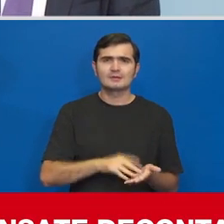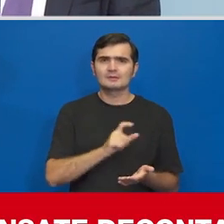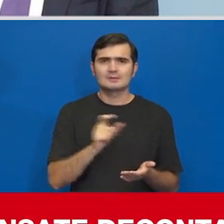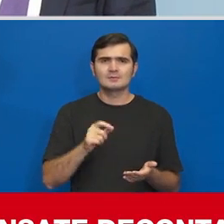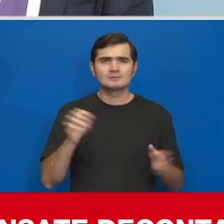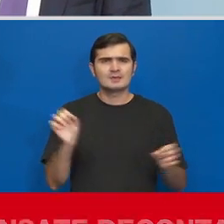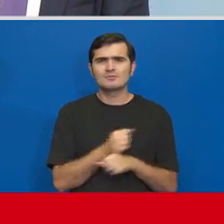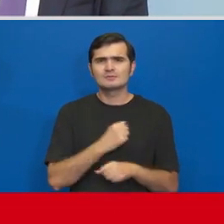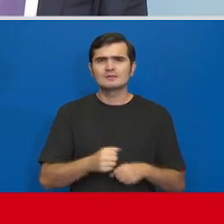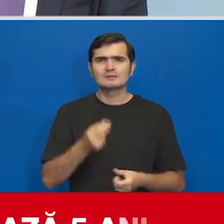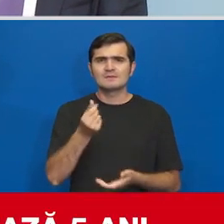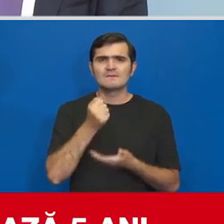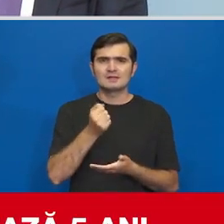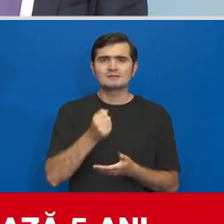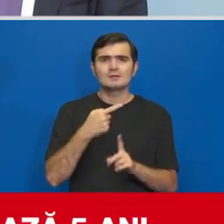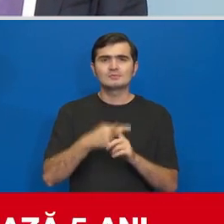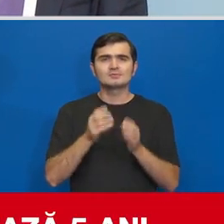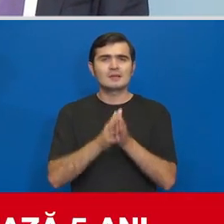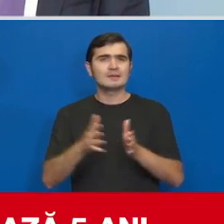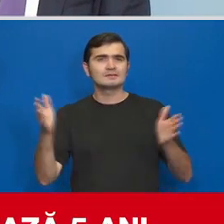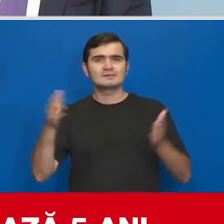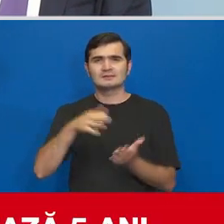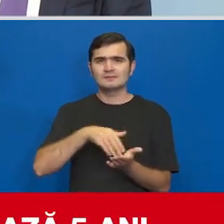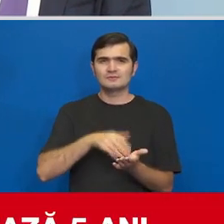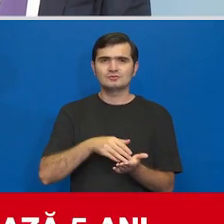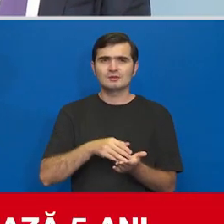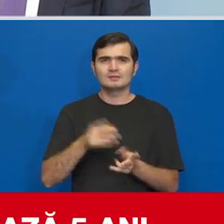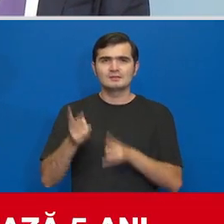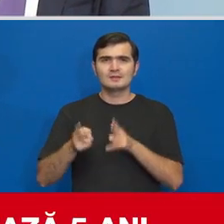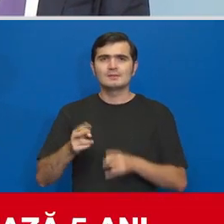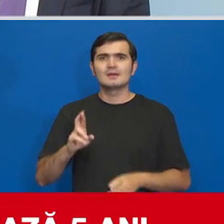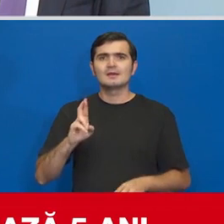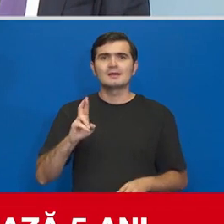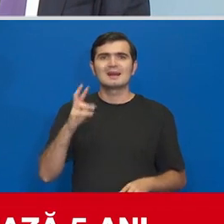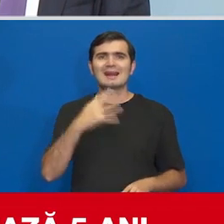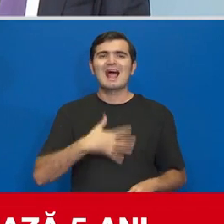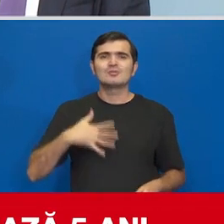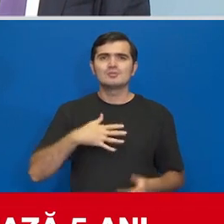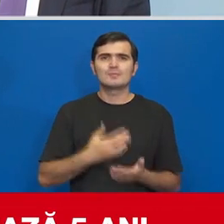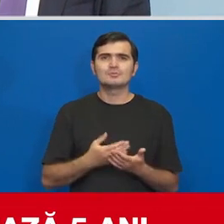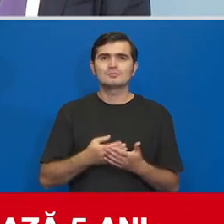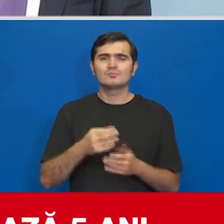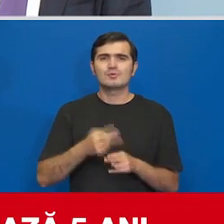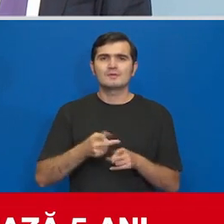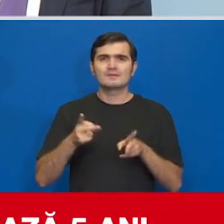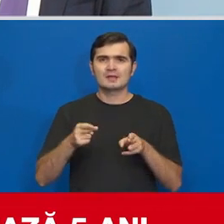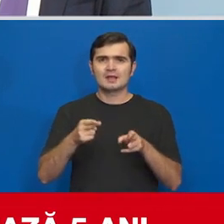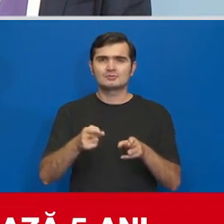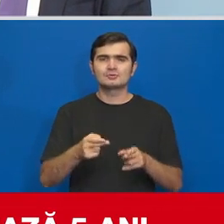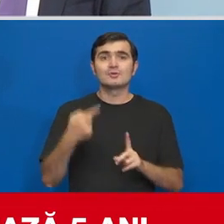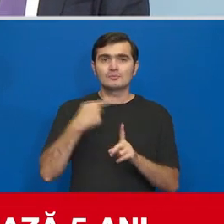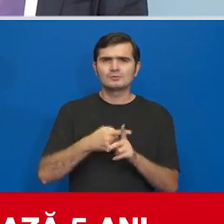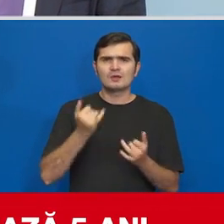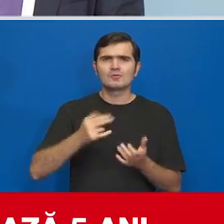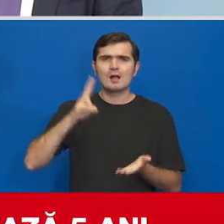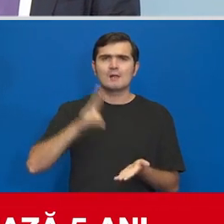de finanțare și am extins serviciile de radioterapie pentru pacienții oncologici. De asemenea, a intrat